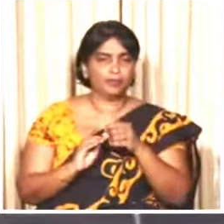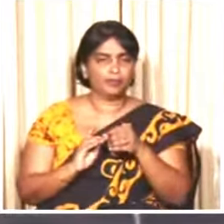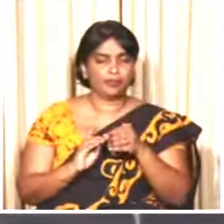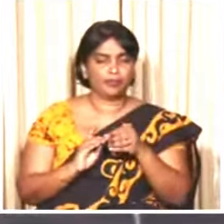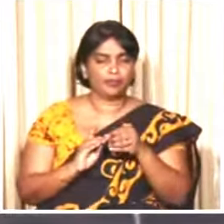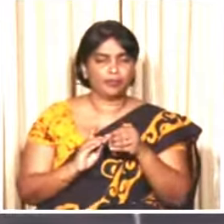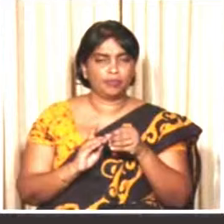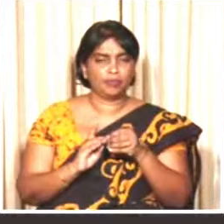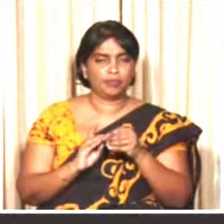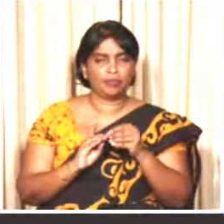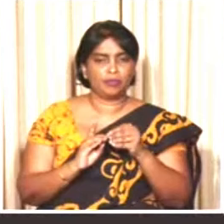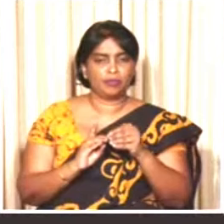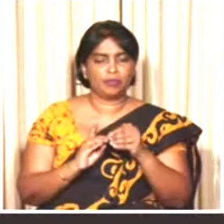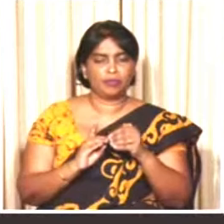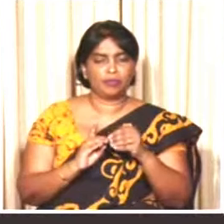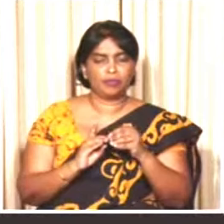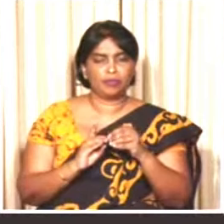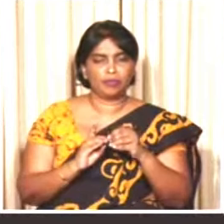ඉල්ලා සිටිනවා.